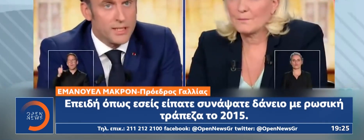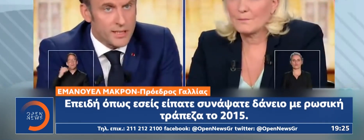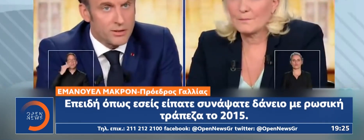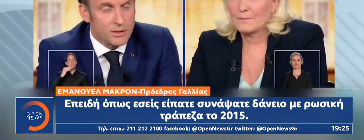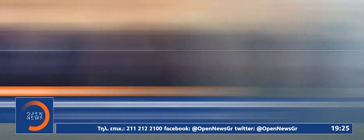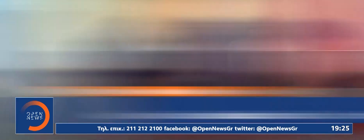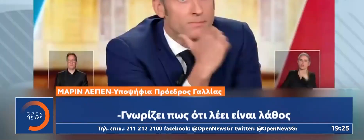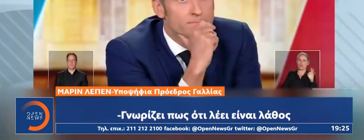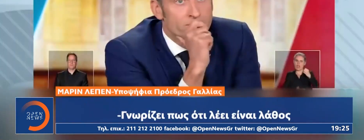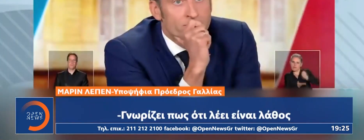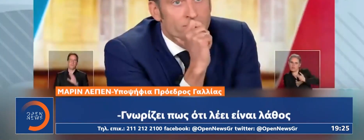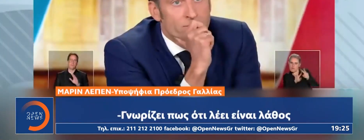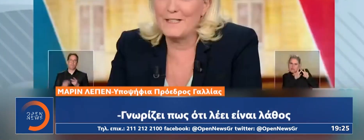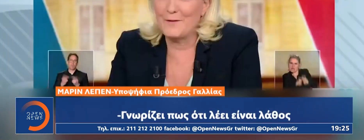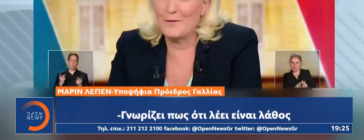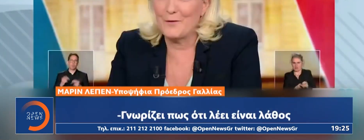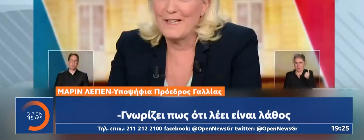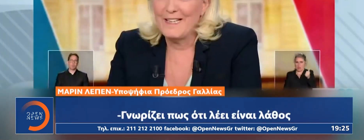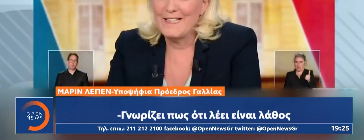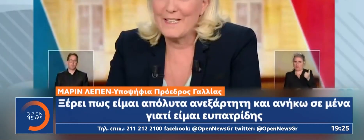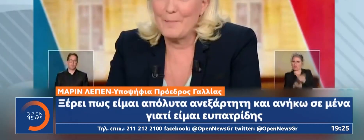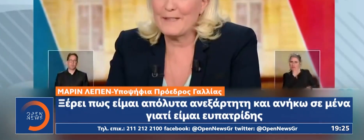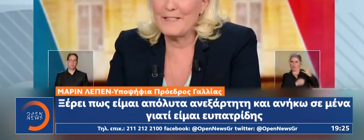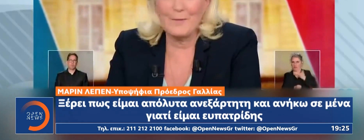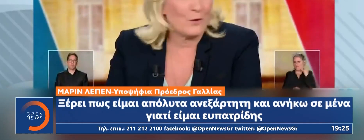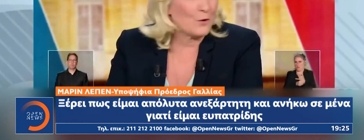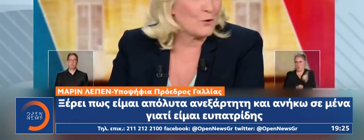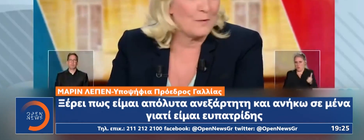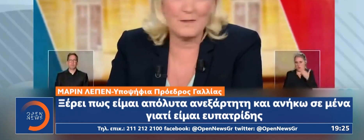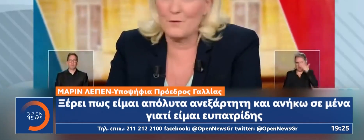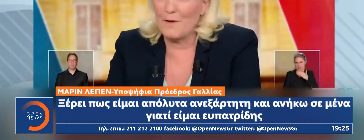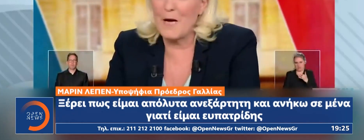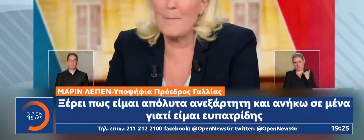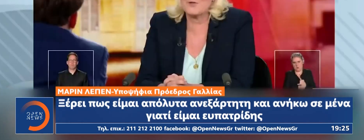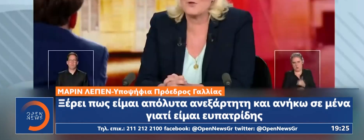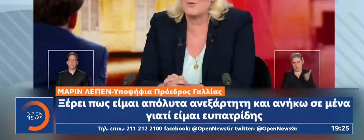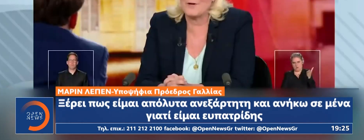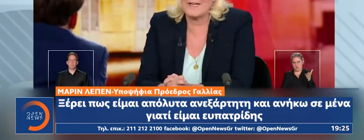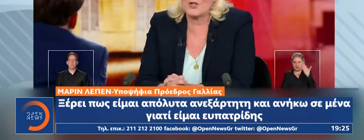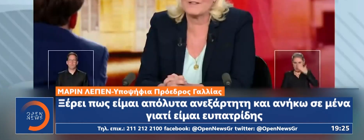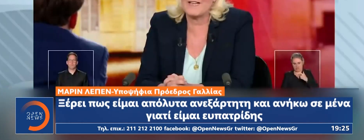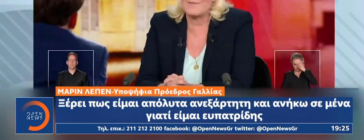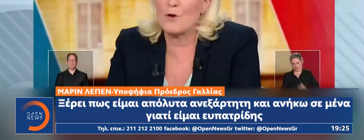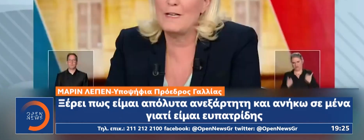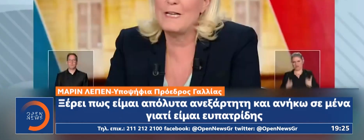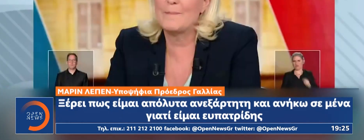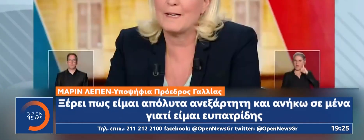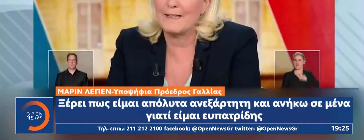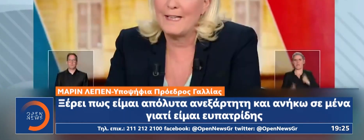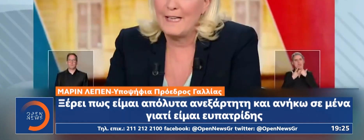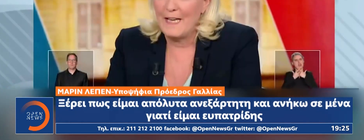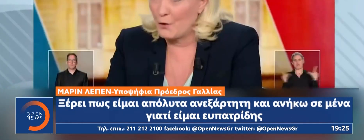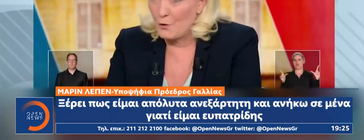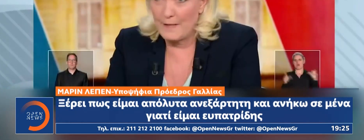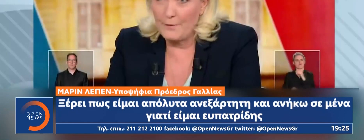en 2015. Pertinemment que ce qu'il dit est faux. Il sait pertinemment que je suis une femme absolument et totalement